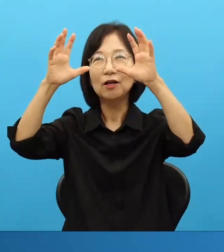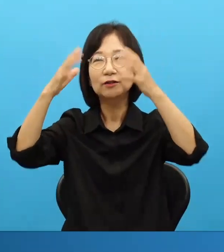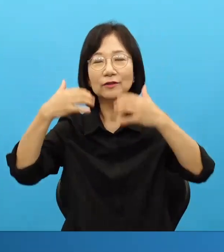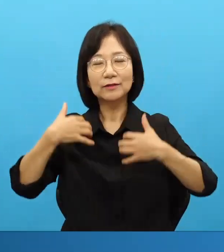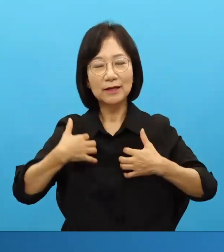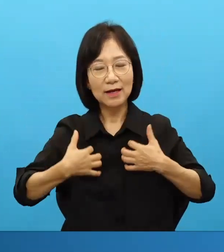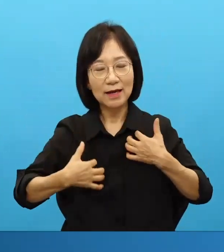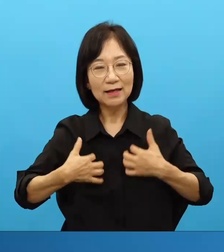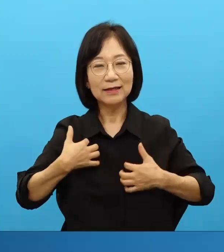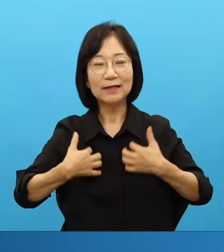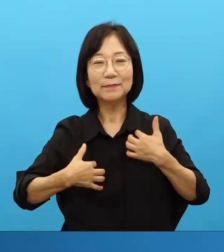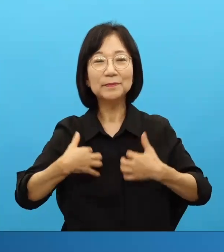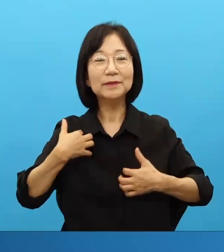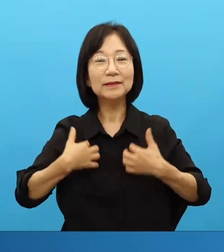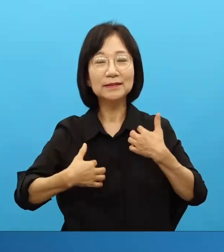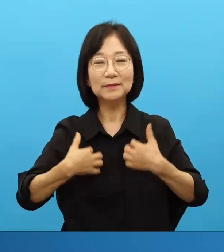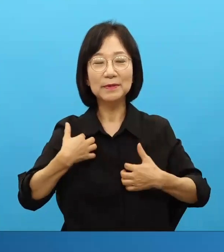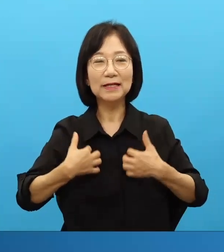천국의